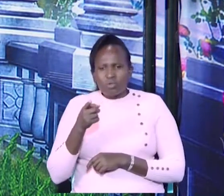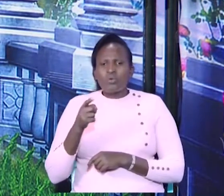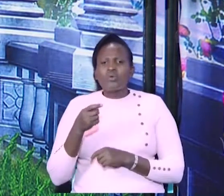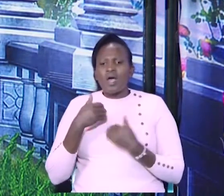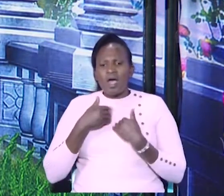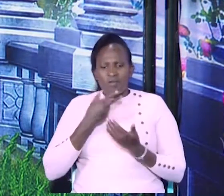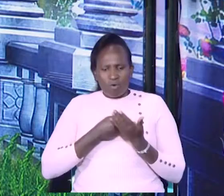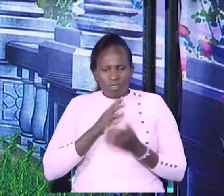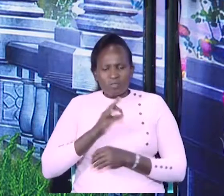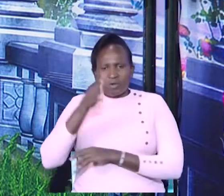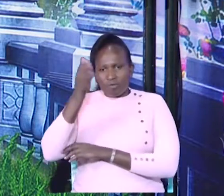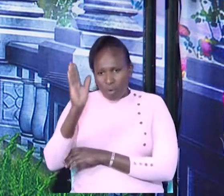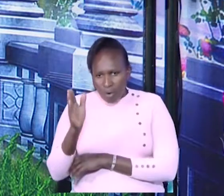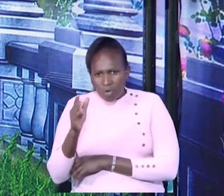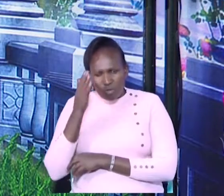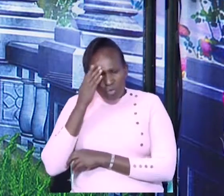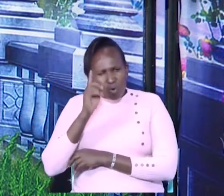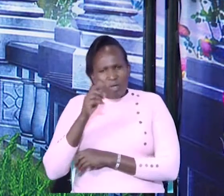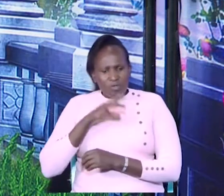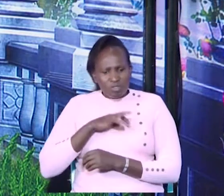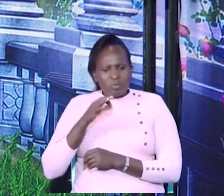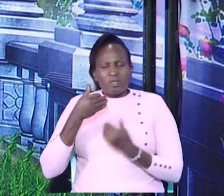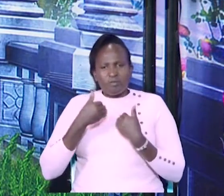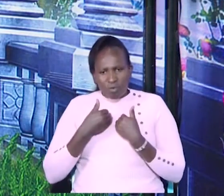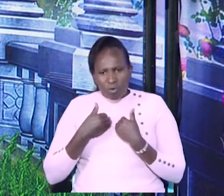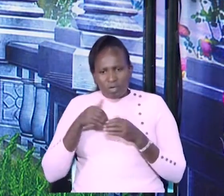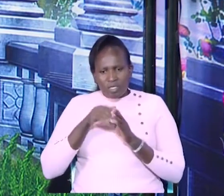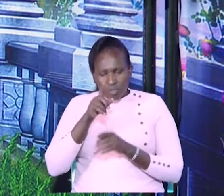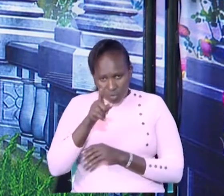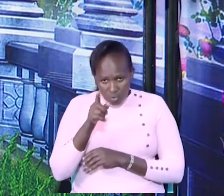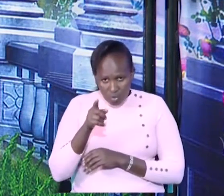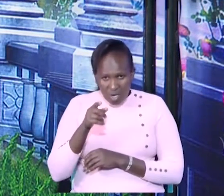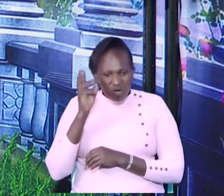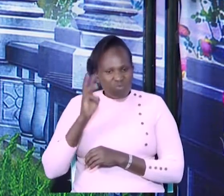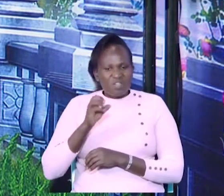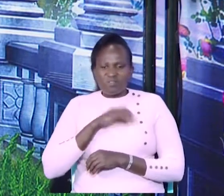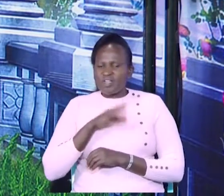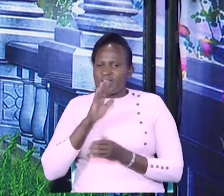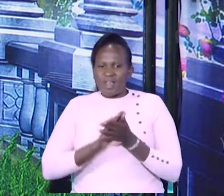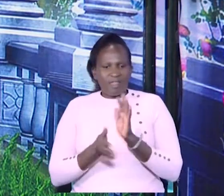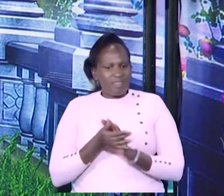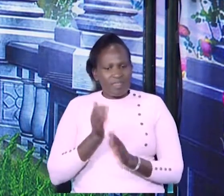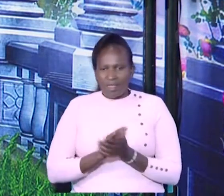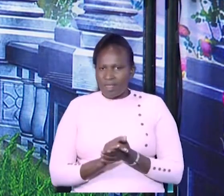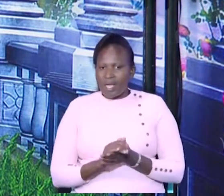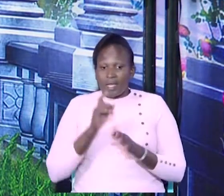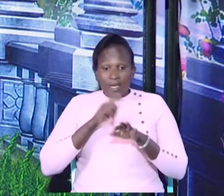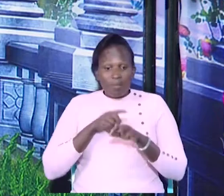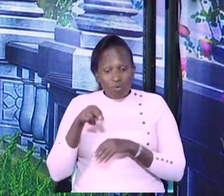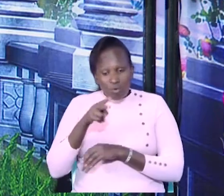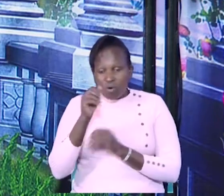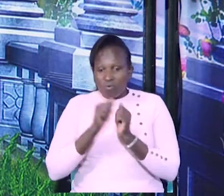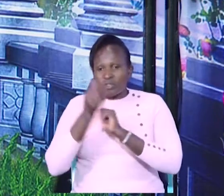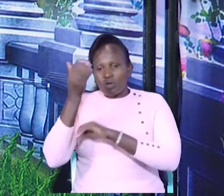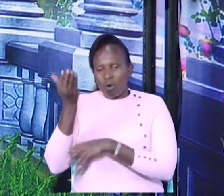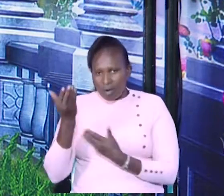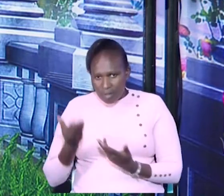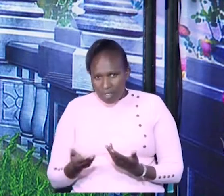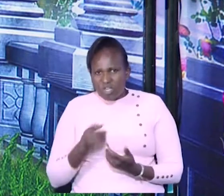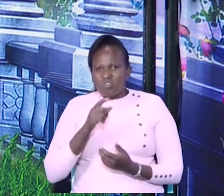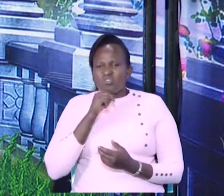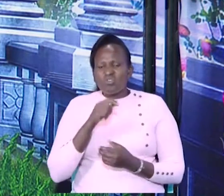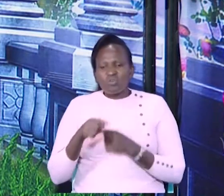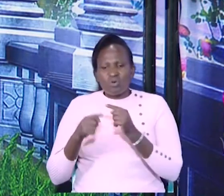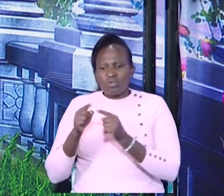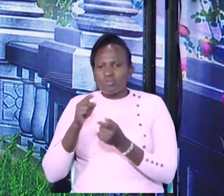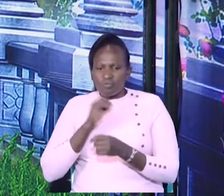roho wa Bwana. Do you know, when you have the spirit of God in you, hautaogopa jambo lolote. Wakati unatembea na Mungu, you are not going